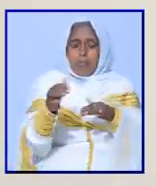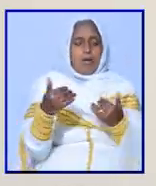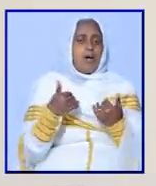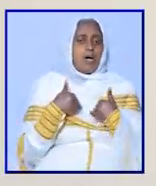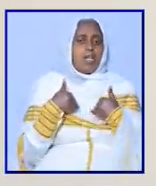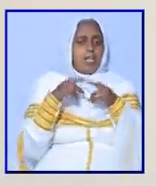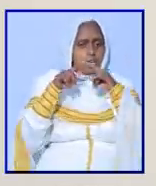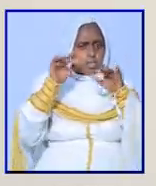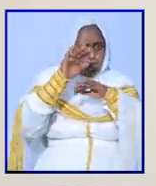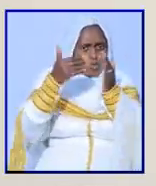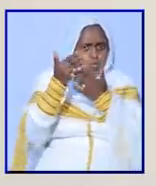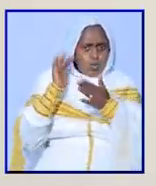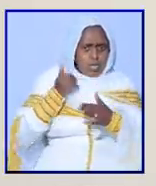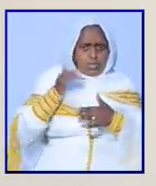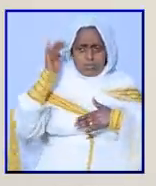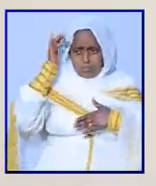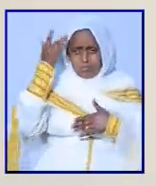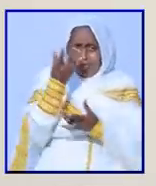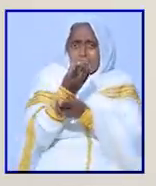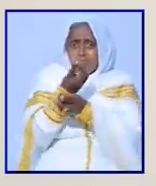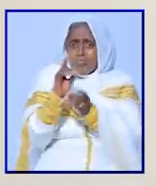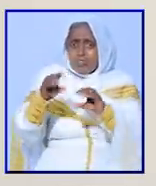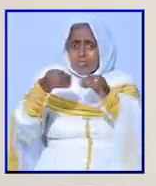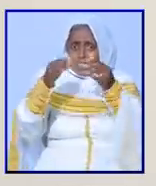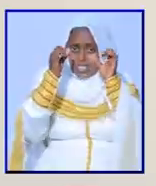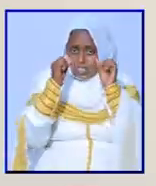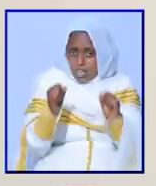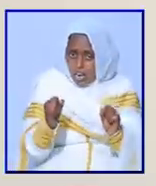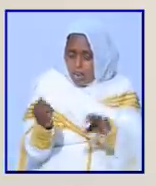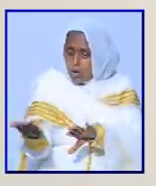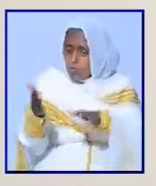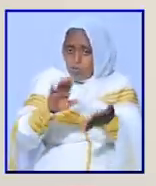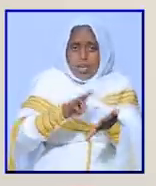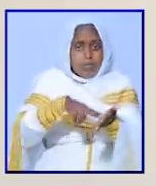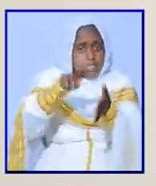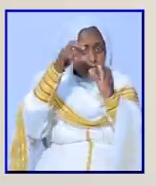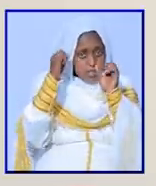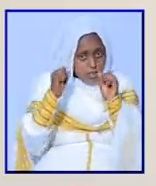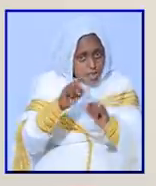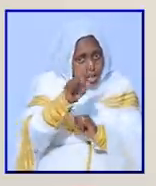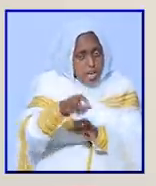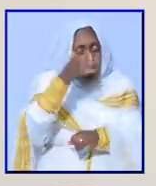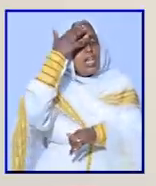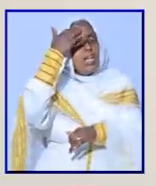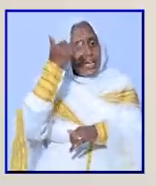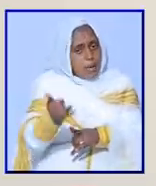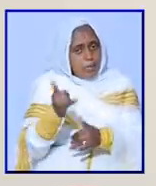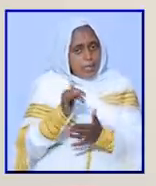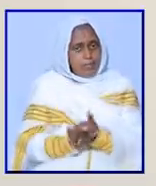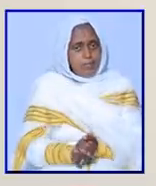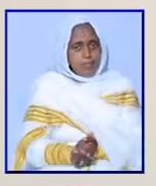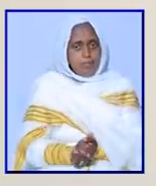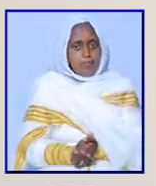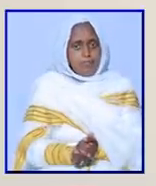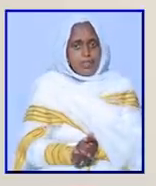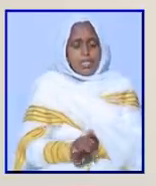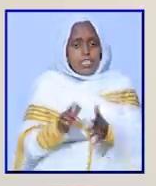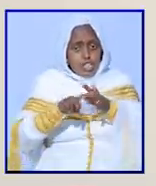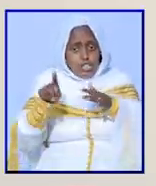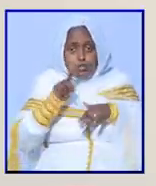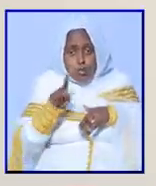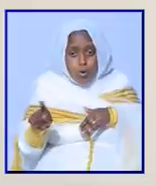አለ የለም? አለ። ግን ሁላችን ድጉን ፈውሳለን ሙትና ነሳለን። ለምንድን